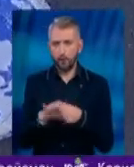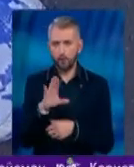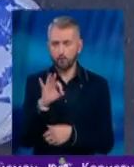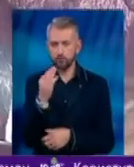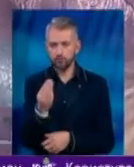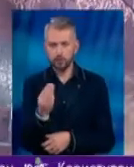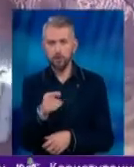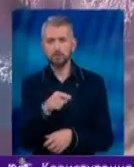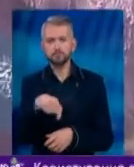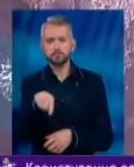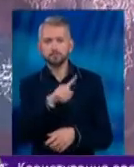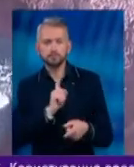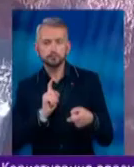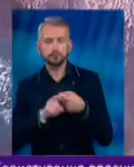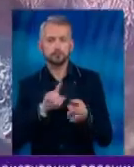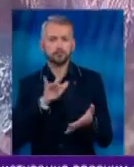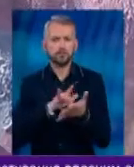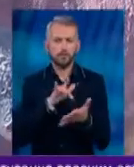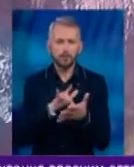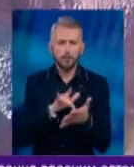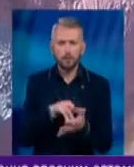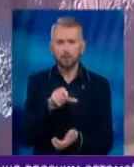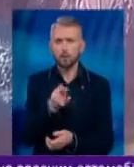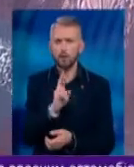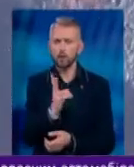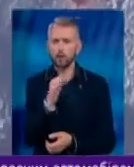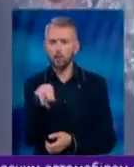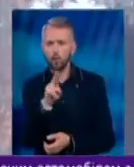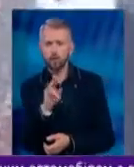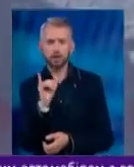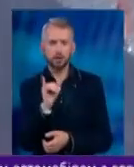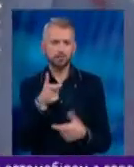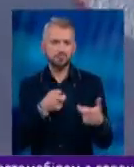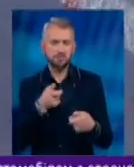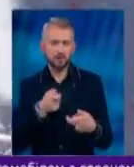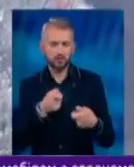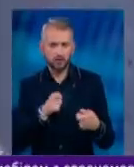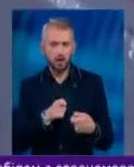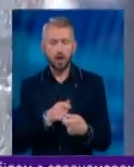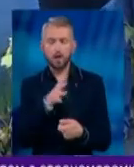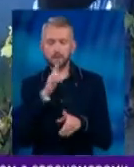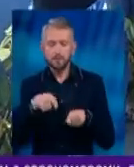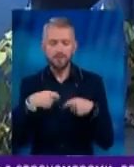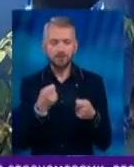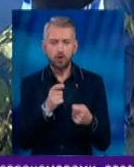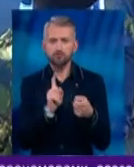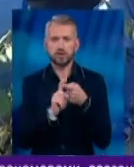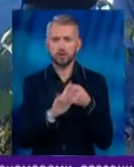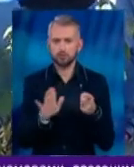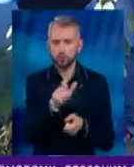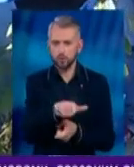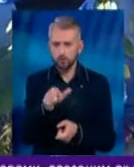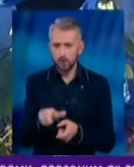соціальну мережу Telegram, QR-коди та месенджери у телефоні. При передачі не контактують з покупцями. Гроші перераховують на